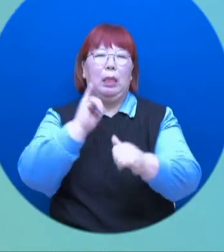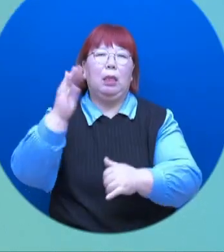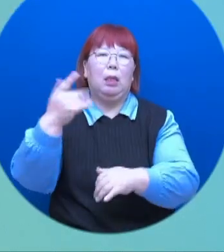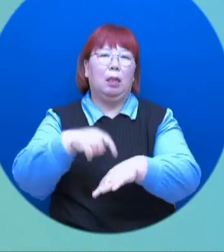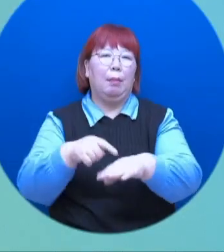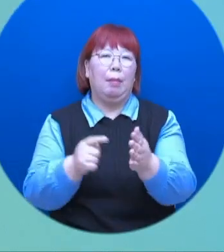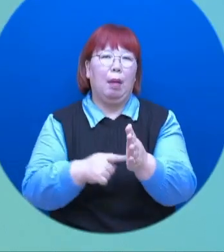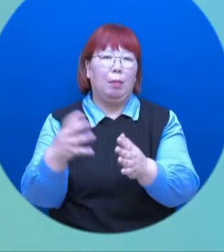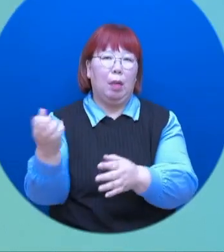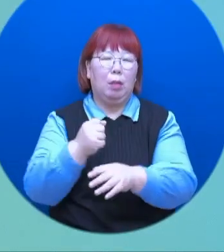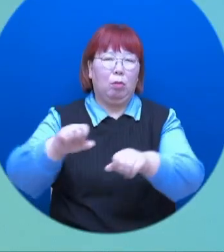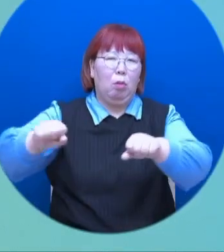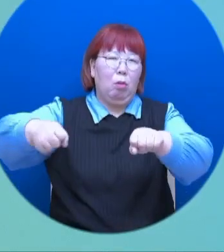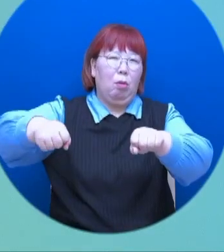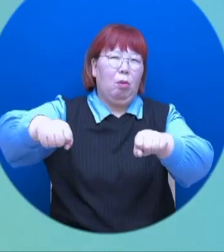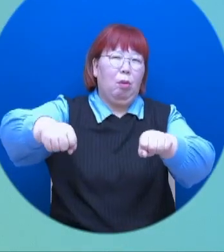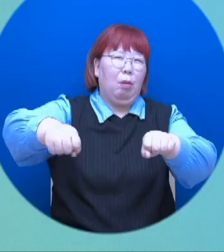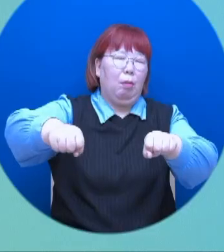마음으로 달려갔다는 거예요.